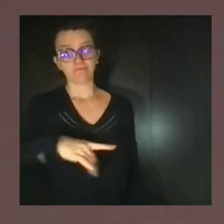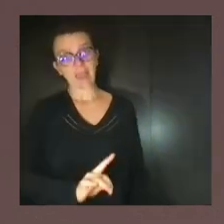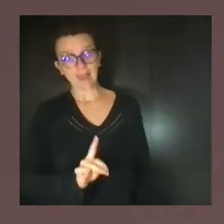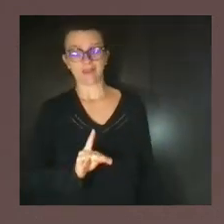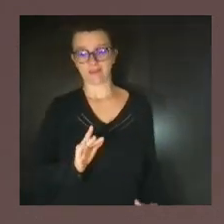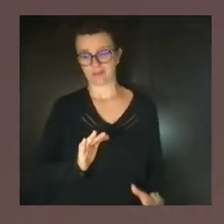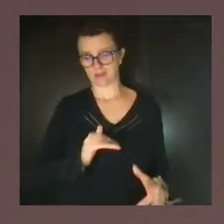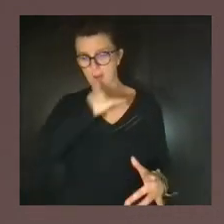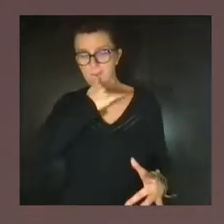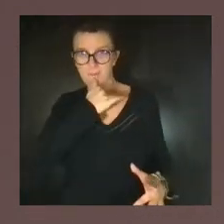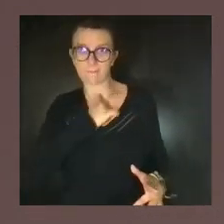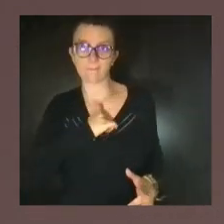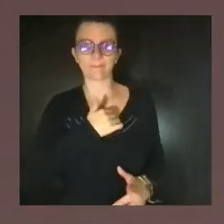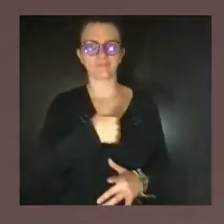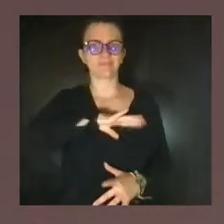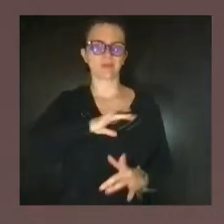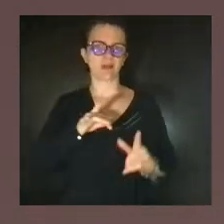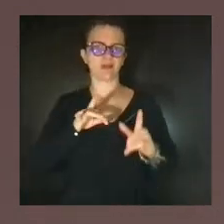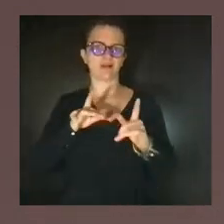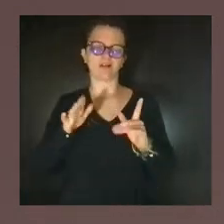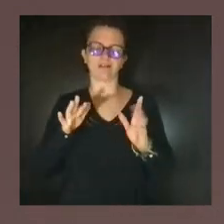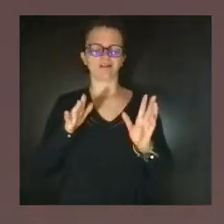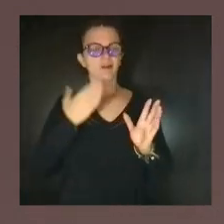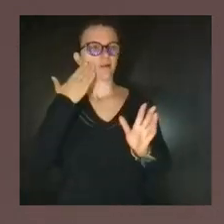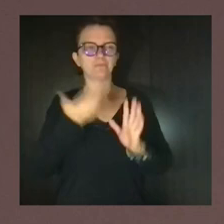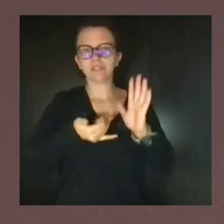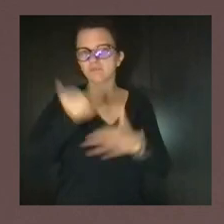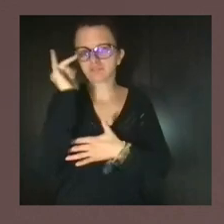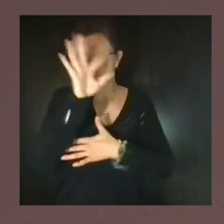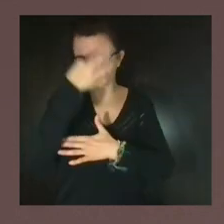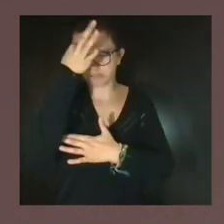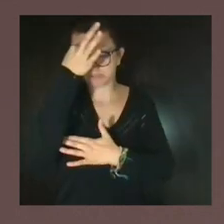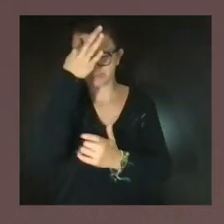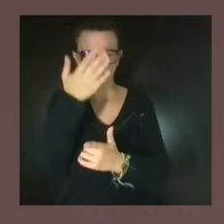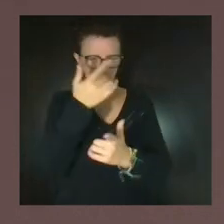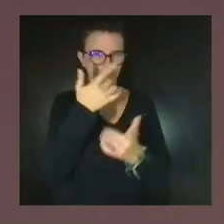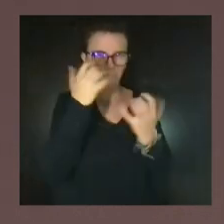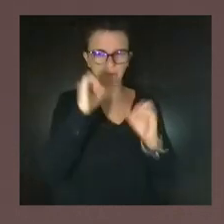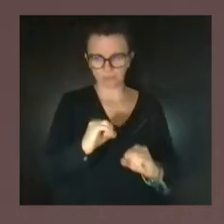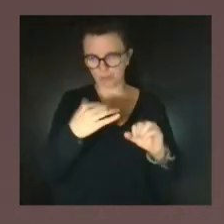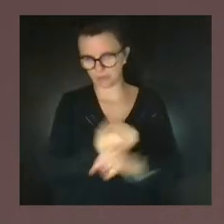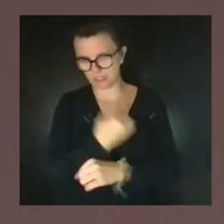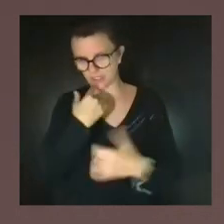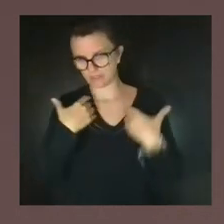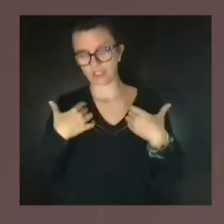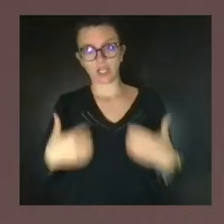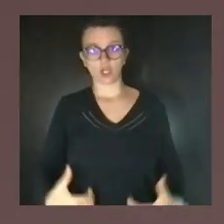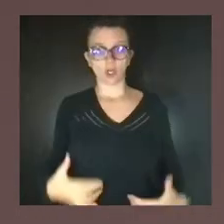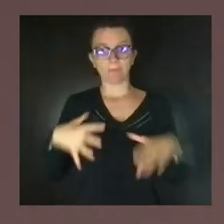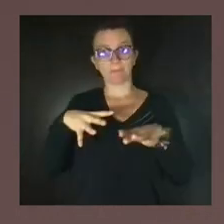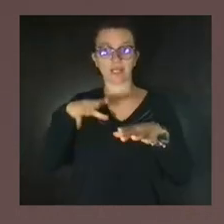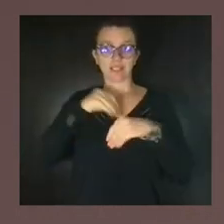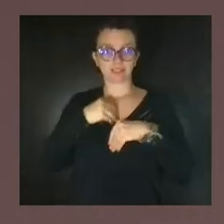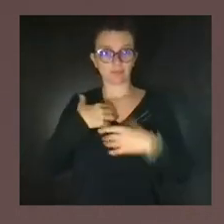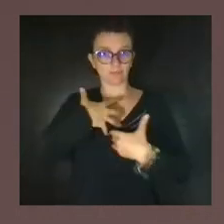comme je dis souvent, la chance sourit aux audacieux, on est tombé sur un club qui a accepté de me prendre. Puis après, j'ai découvert la Fédération Handisport, que